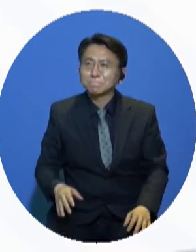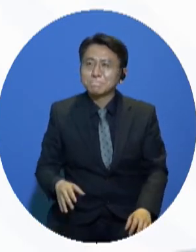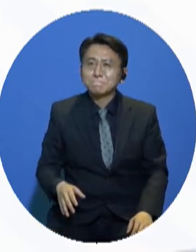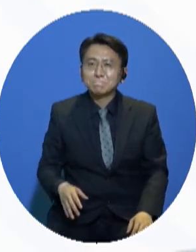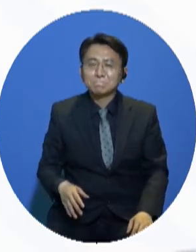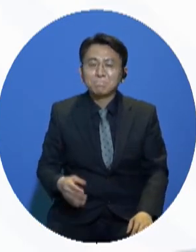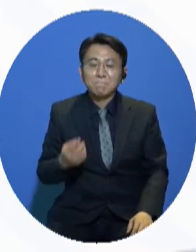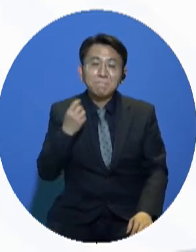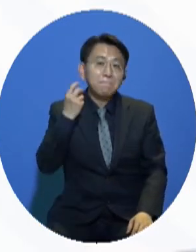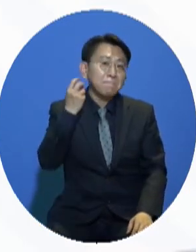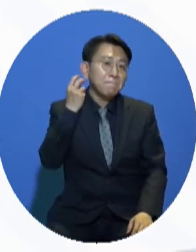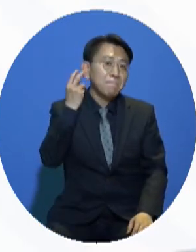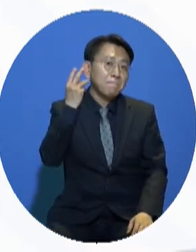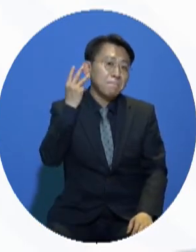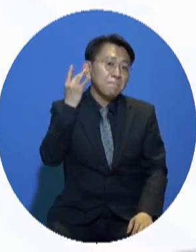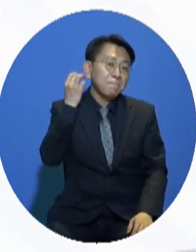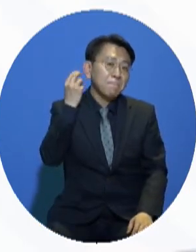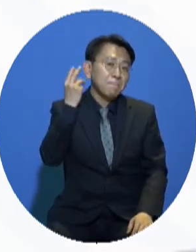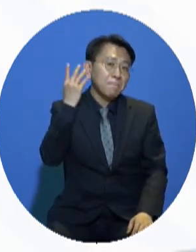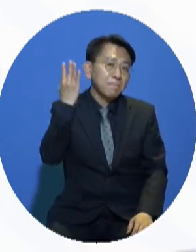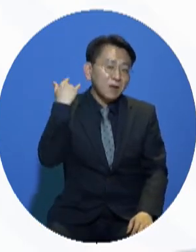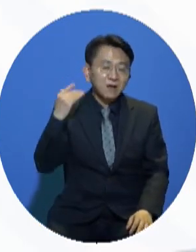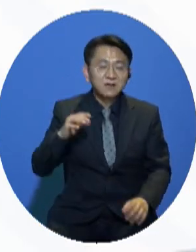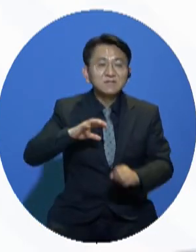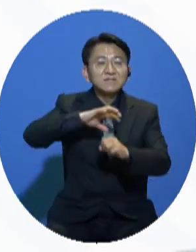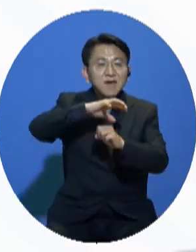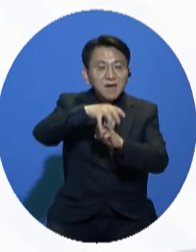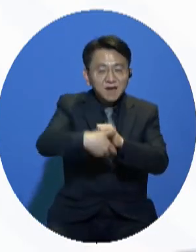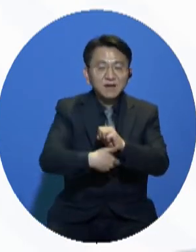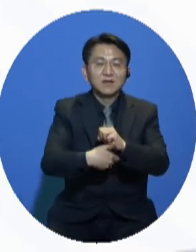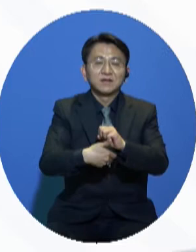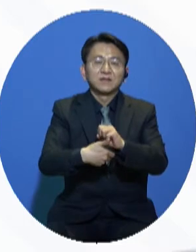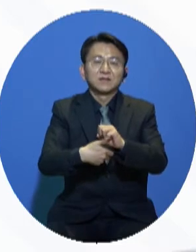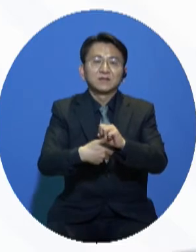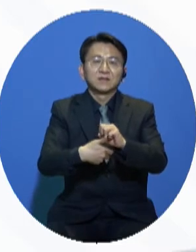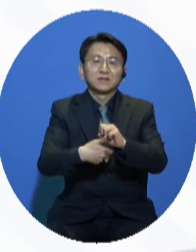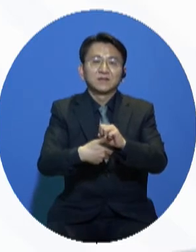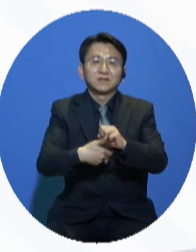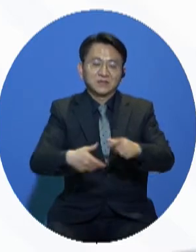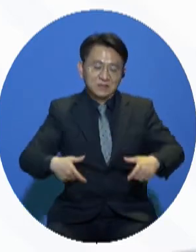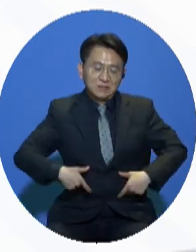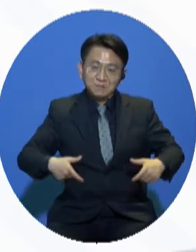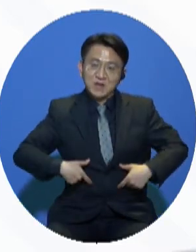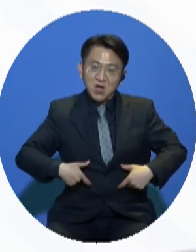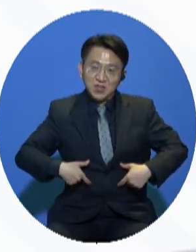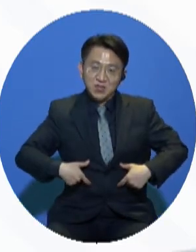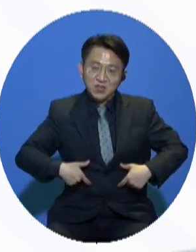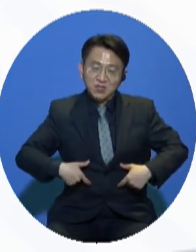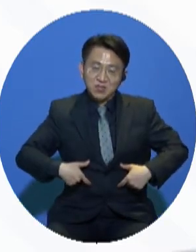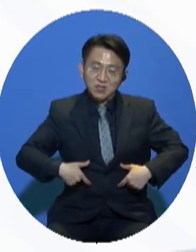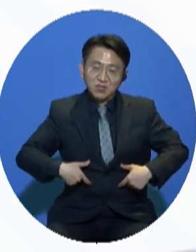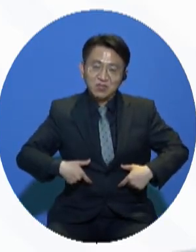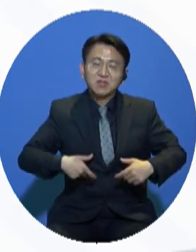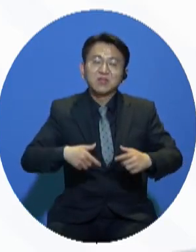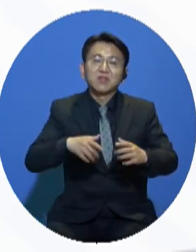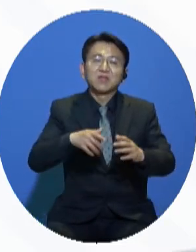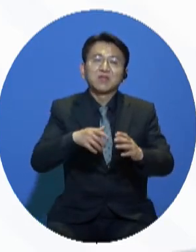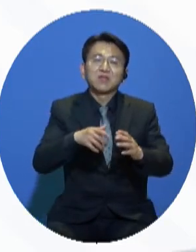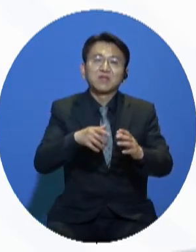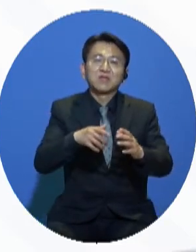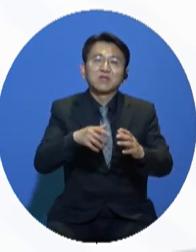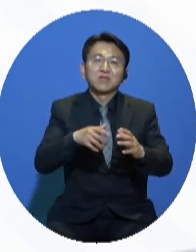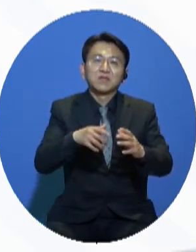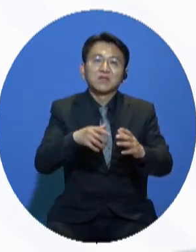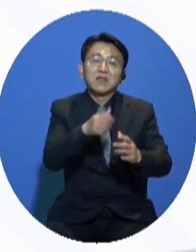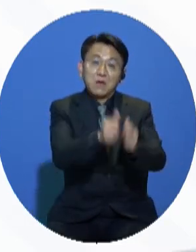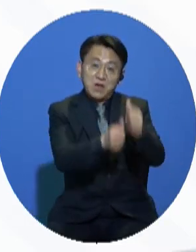지난 몇 주 전에 월드 챔피언십, 봅슬레이 월드 챔피언십에 저는 비장애인